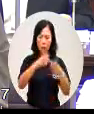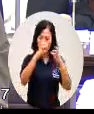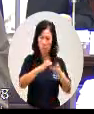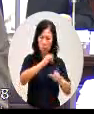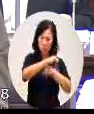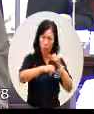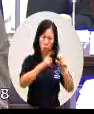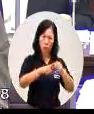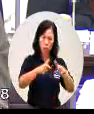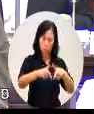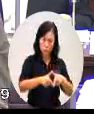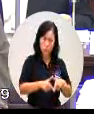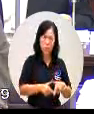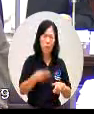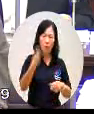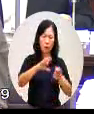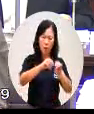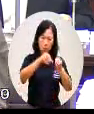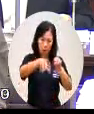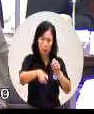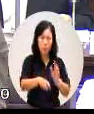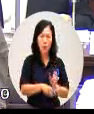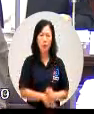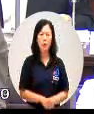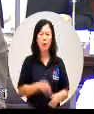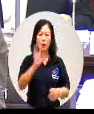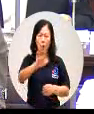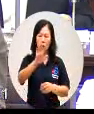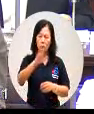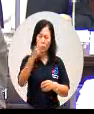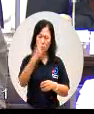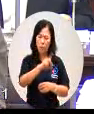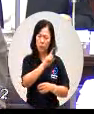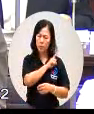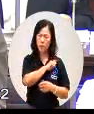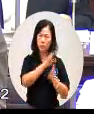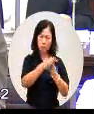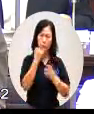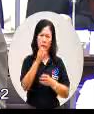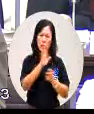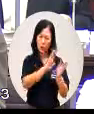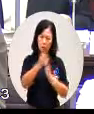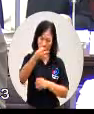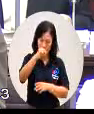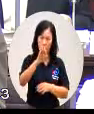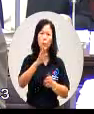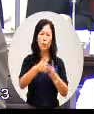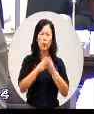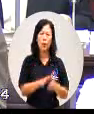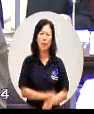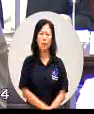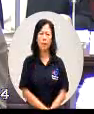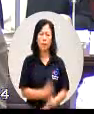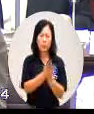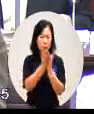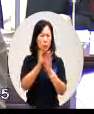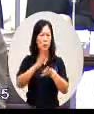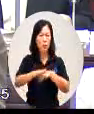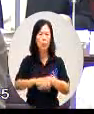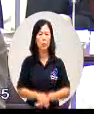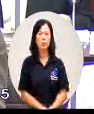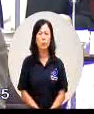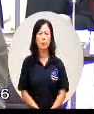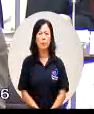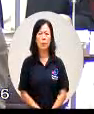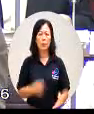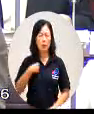心，地方爱国有伊一定家己会准备的自备款，等等。啊，这我想